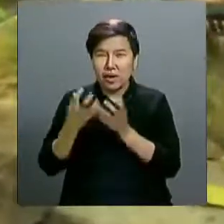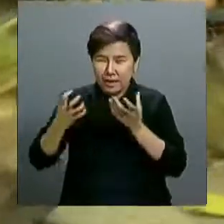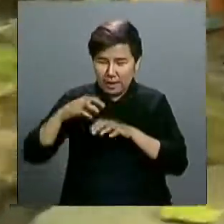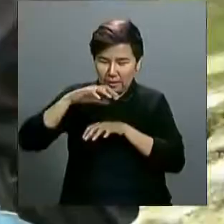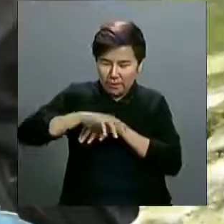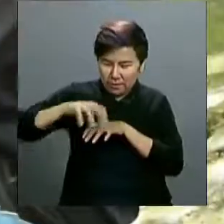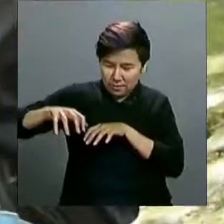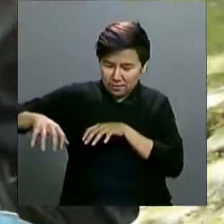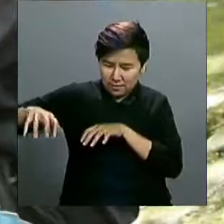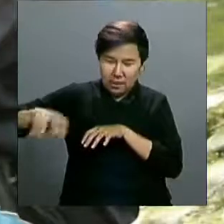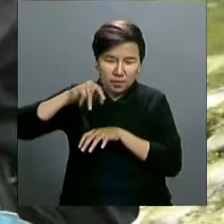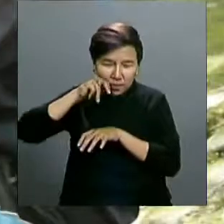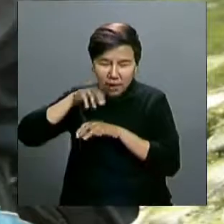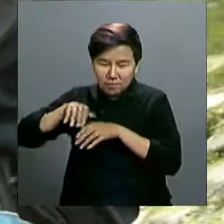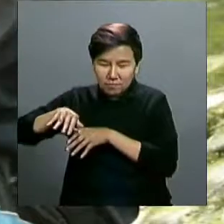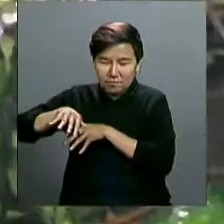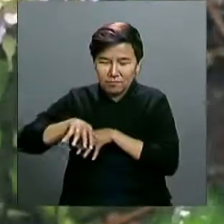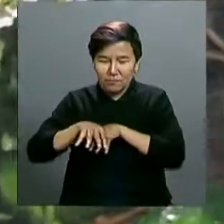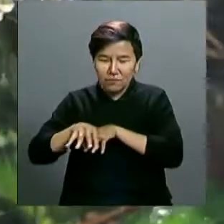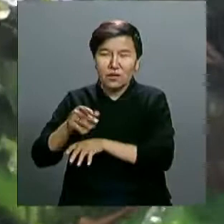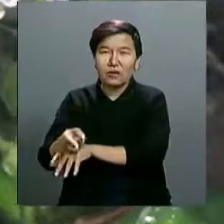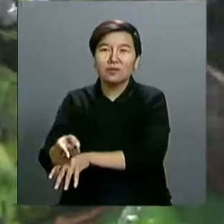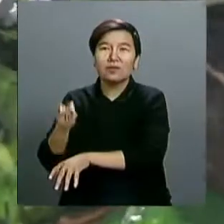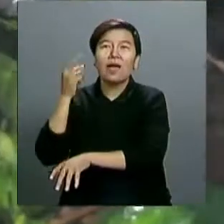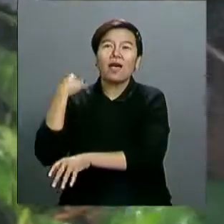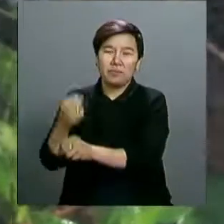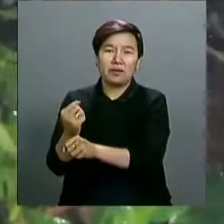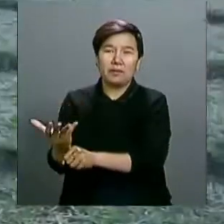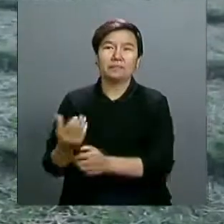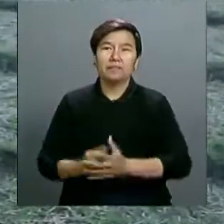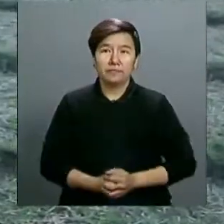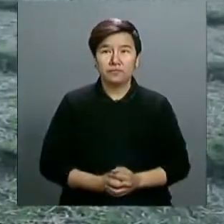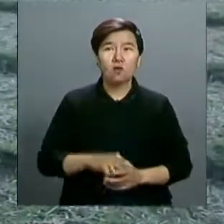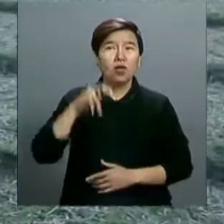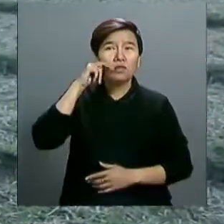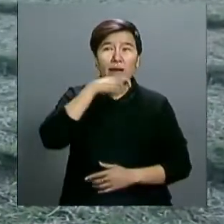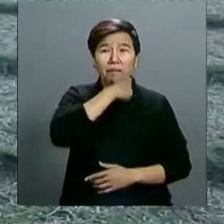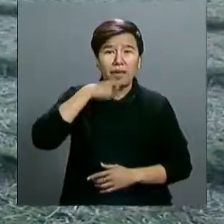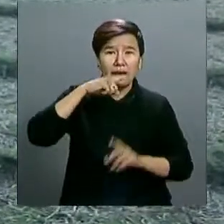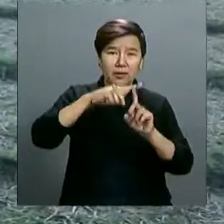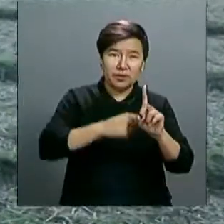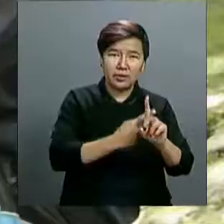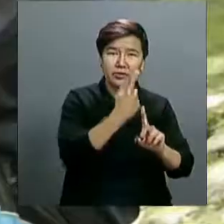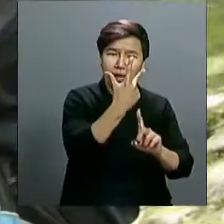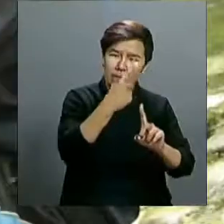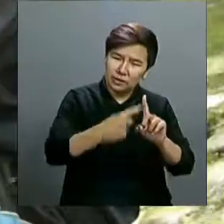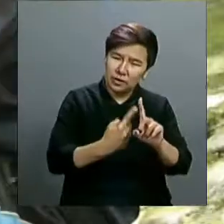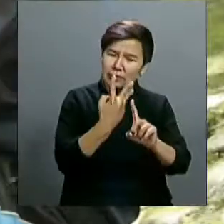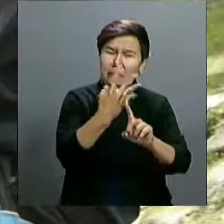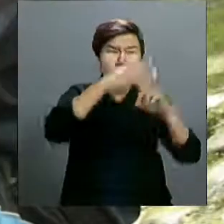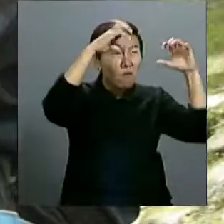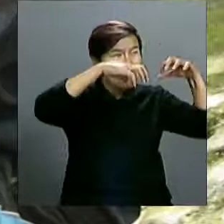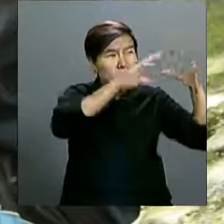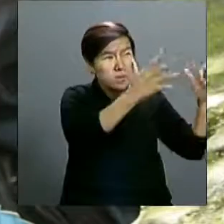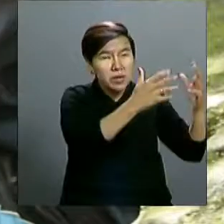นี่เราบ่ทำฝายนี่ก็มีปัญหาในการแย่งน้ำในช่วงฤดูแล้งเนาะมีนาเมษานี่จะแล้งน้ำนี่บ่เ